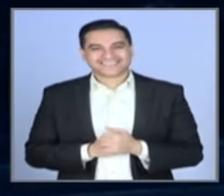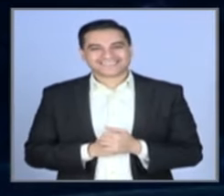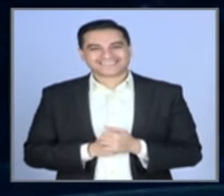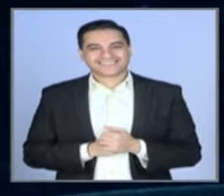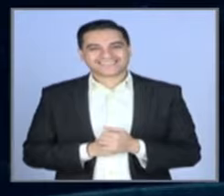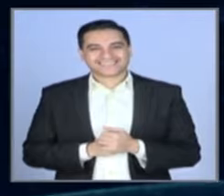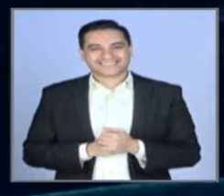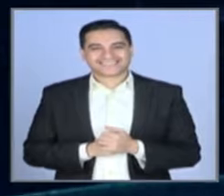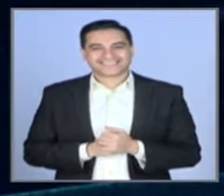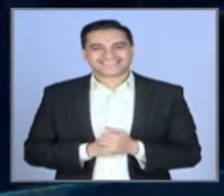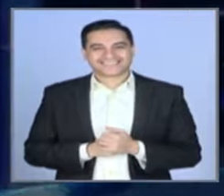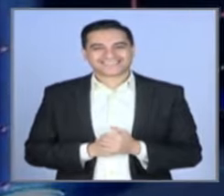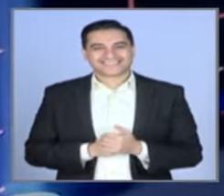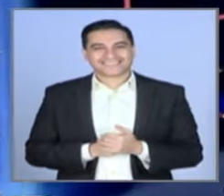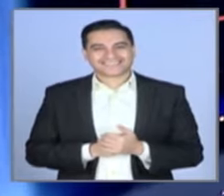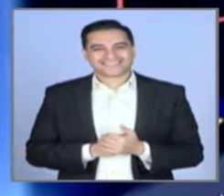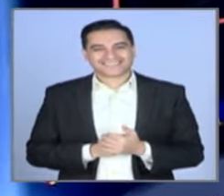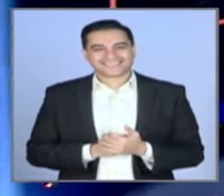العلم.